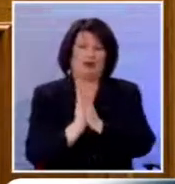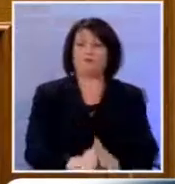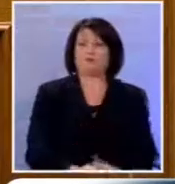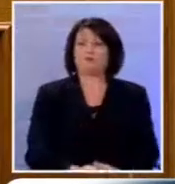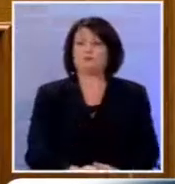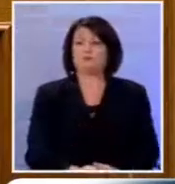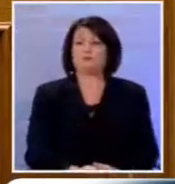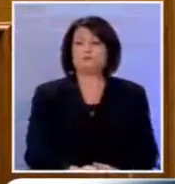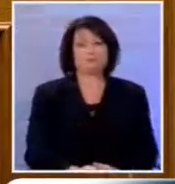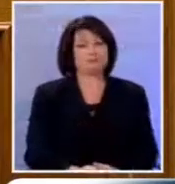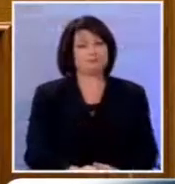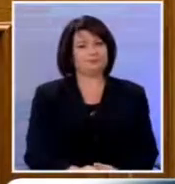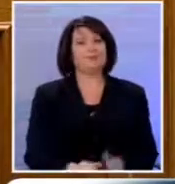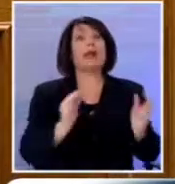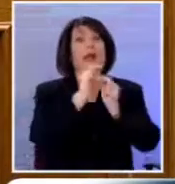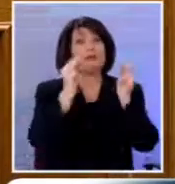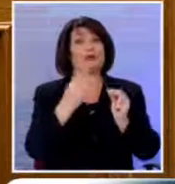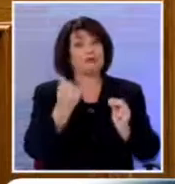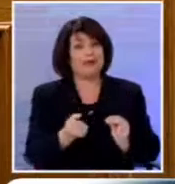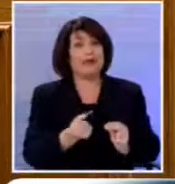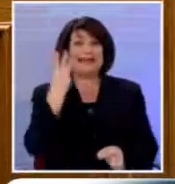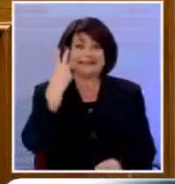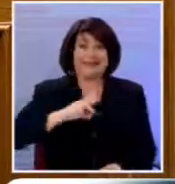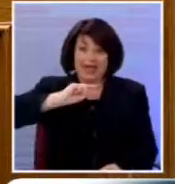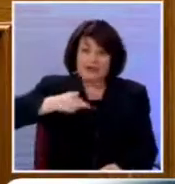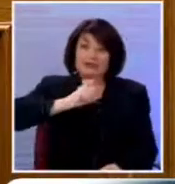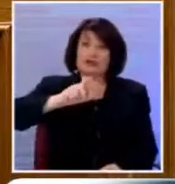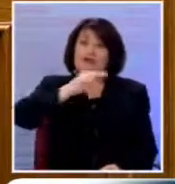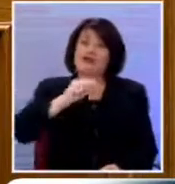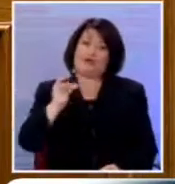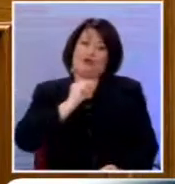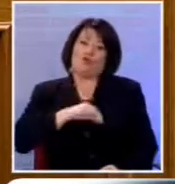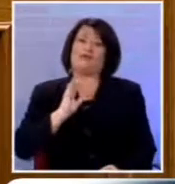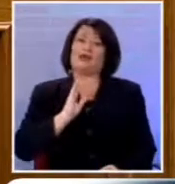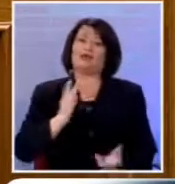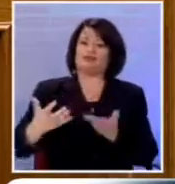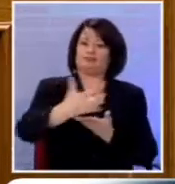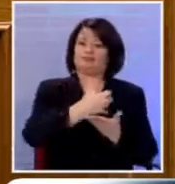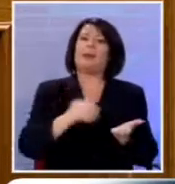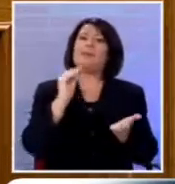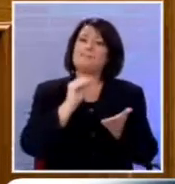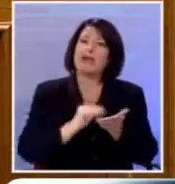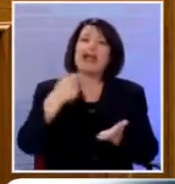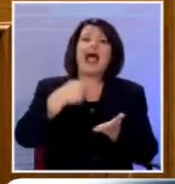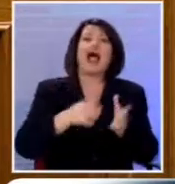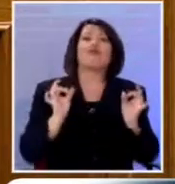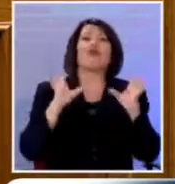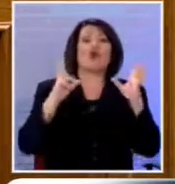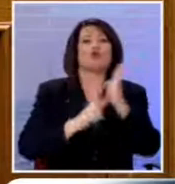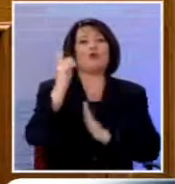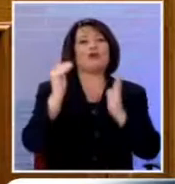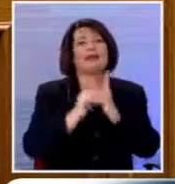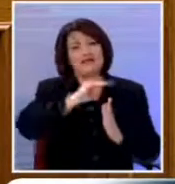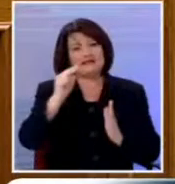παρακαλώ. Θα επιφέρει όφελος 3 δισεκατομμύριων ευρώ. Παράλληλα, θα υπάρξει επαναφορά του αφορολόγητου στα 12.000